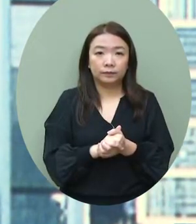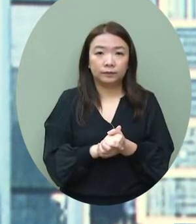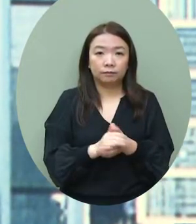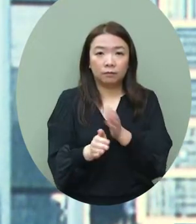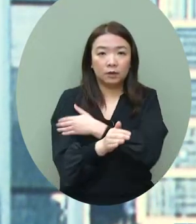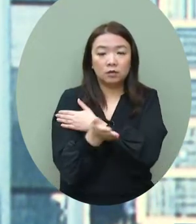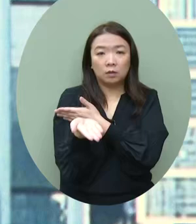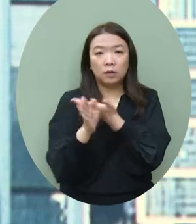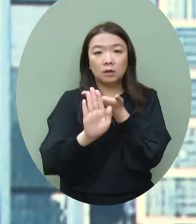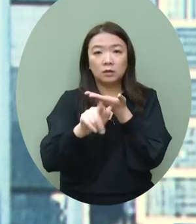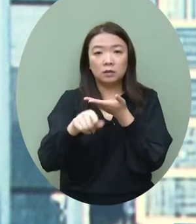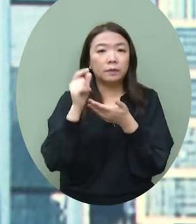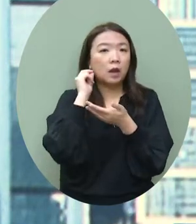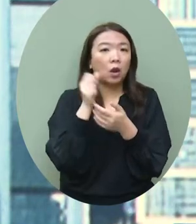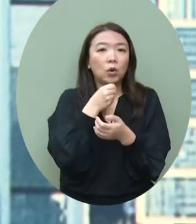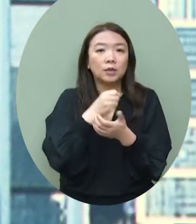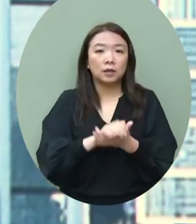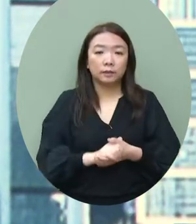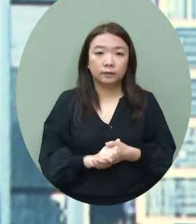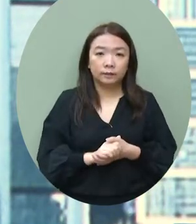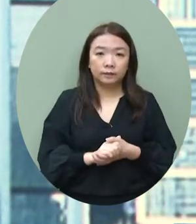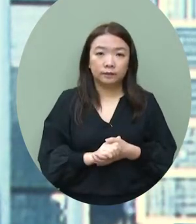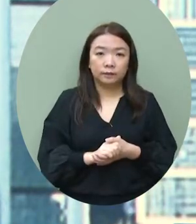右手邊前排嗰位女記者，